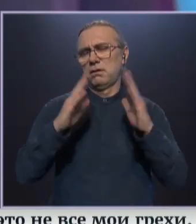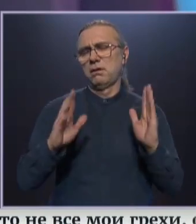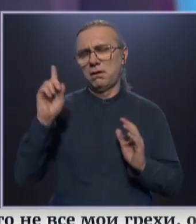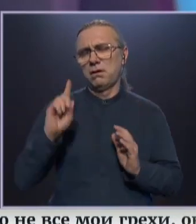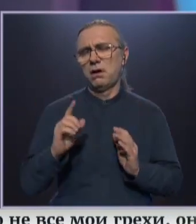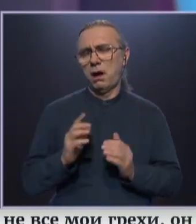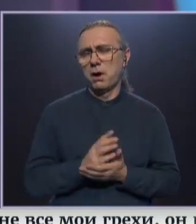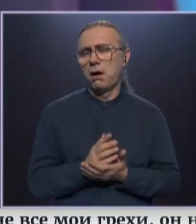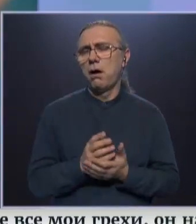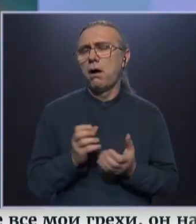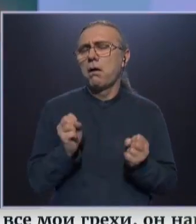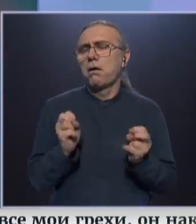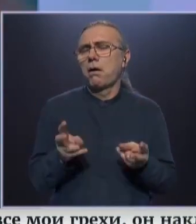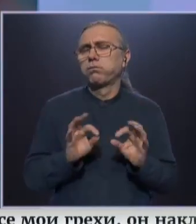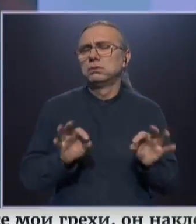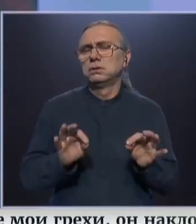Да,